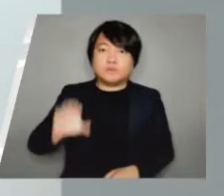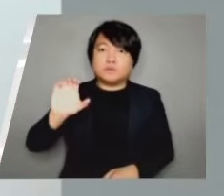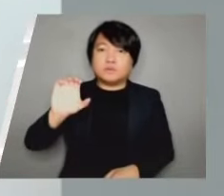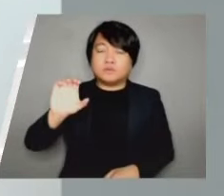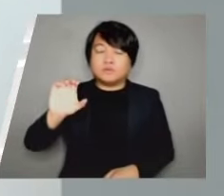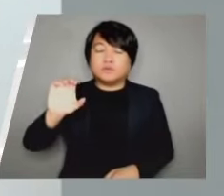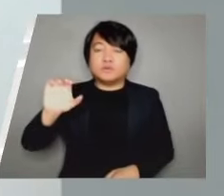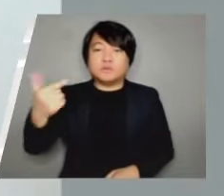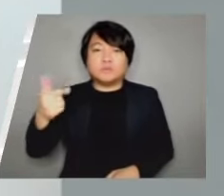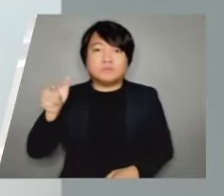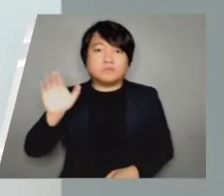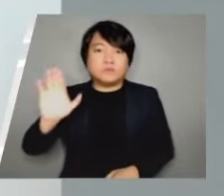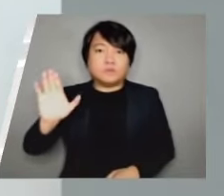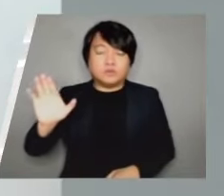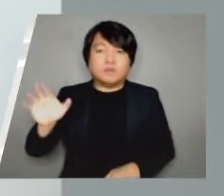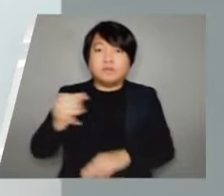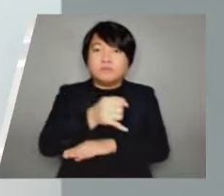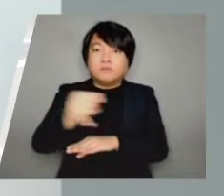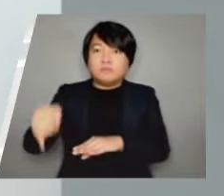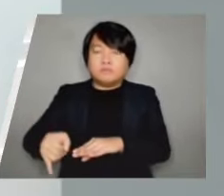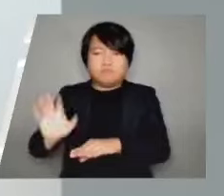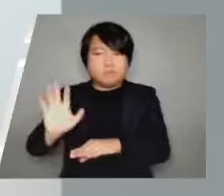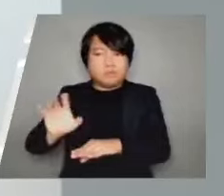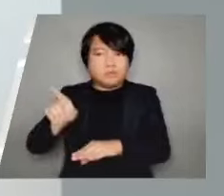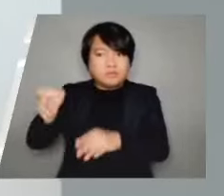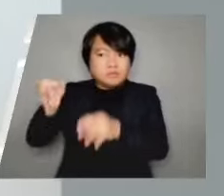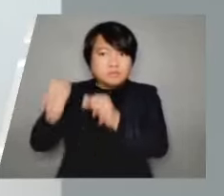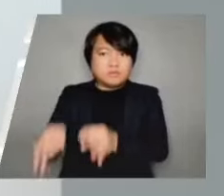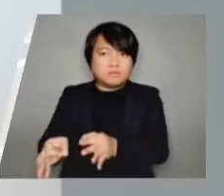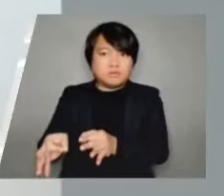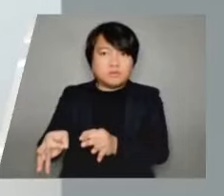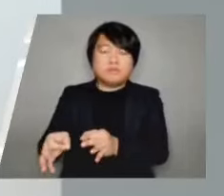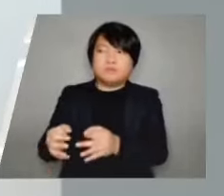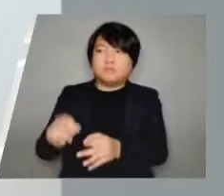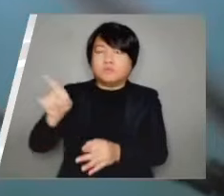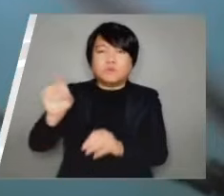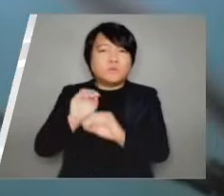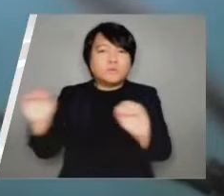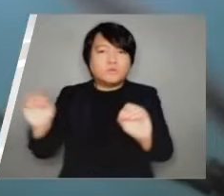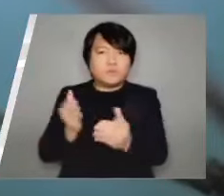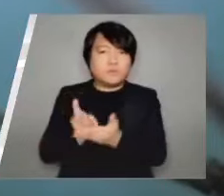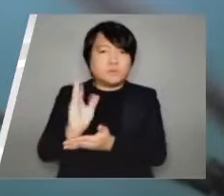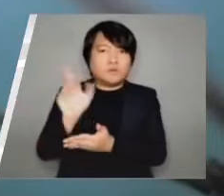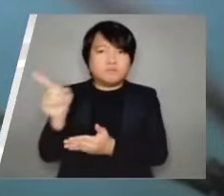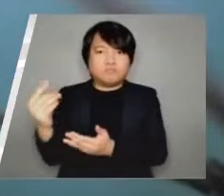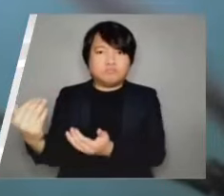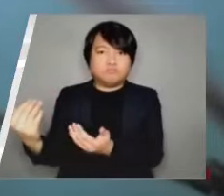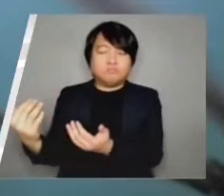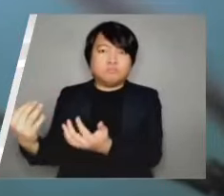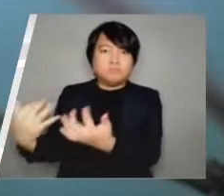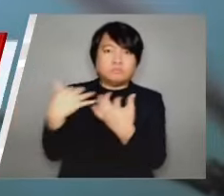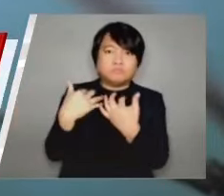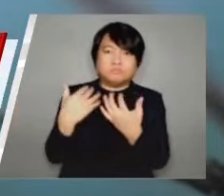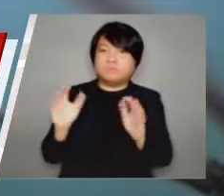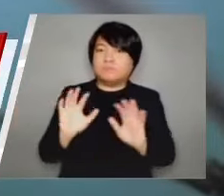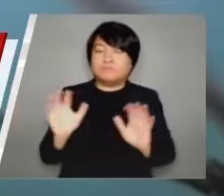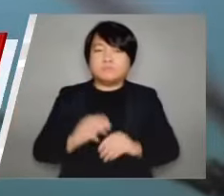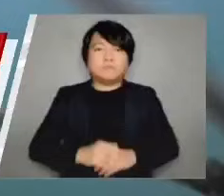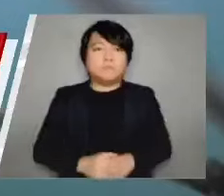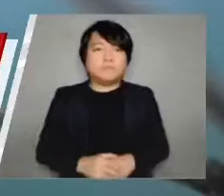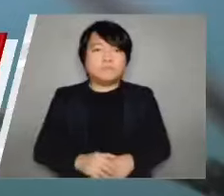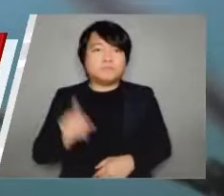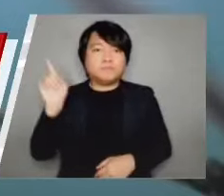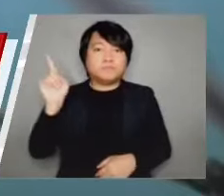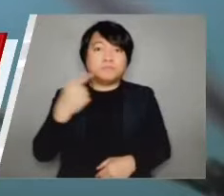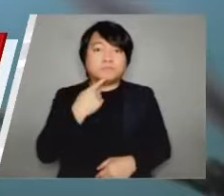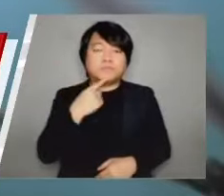Chinese Maritime Militia. Sila lamang ang walang karapatan para pumunta rito. Nandyan po ang inyong Armed Forces of the Philippines, ang ating Philippine